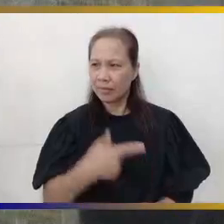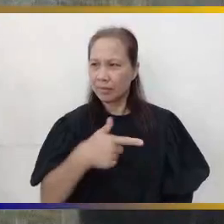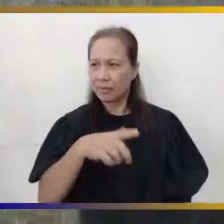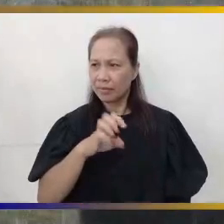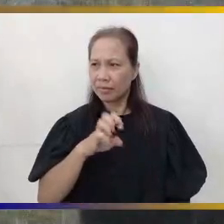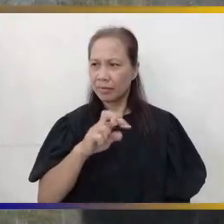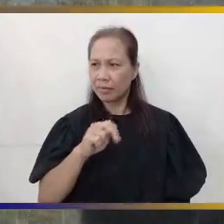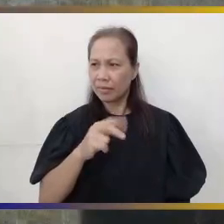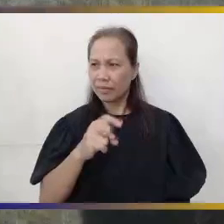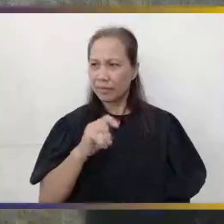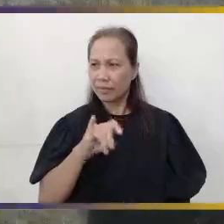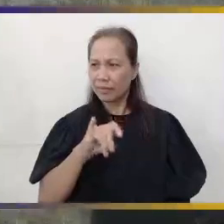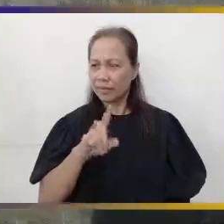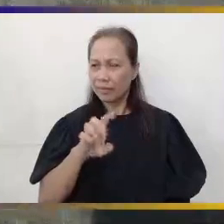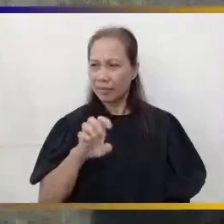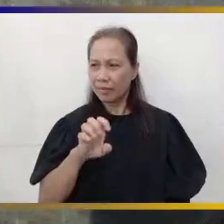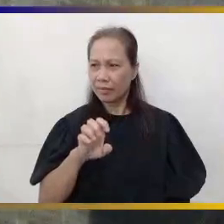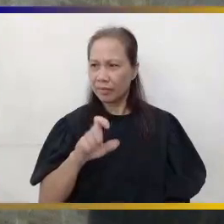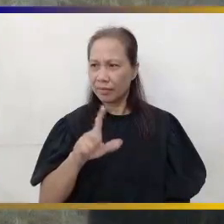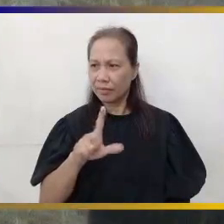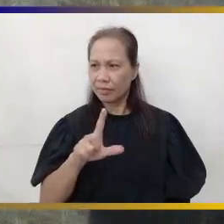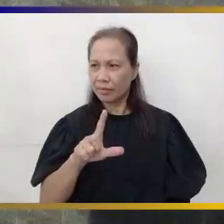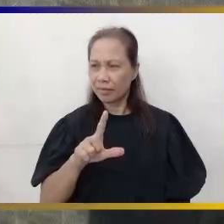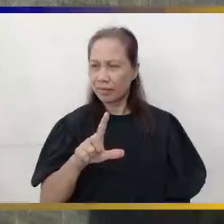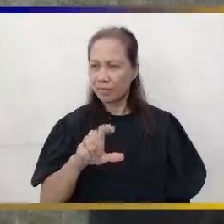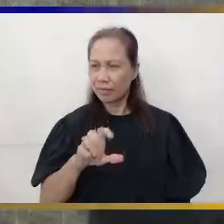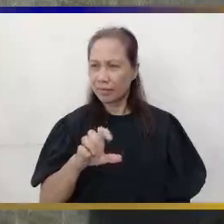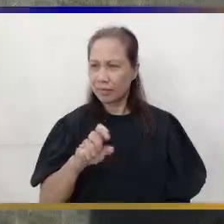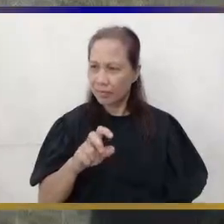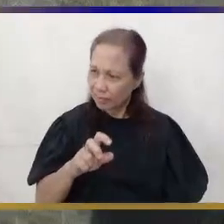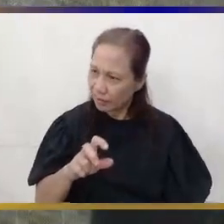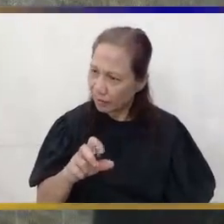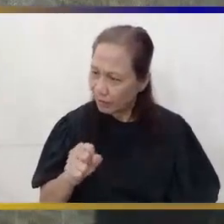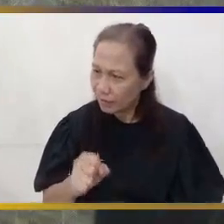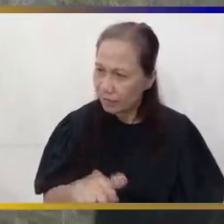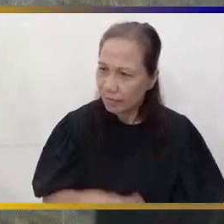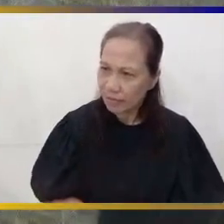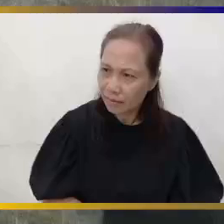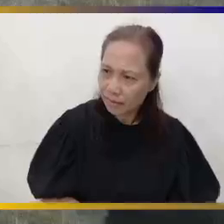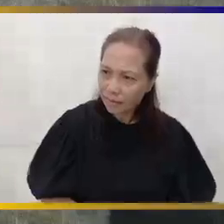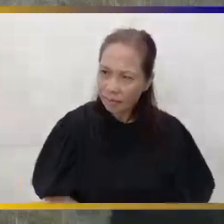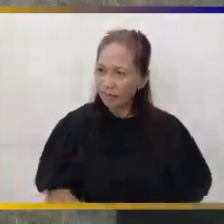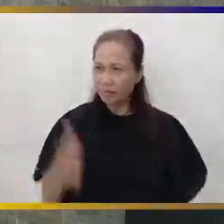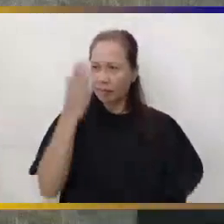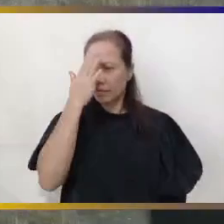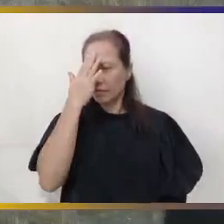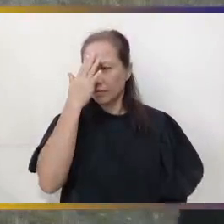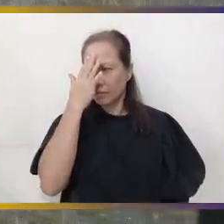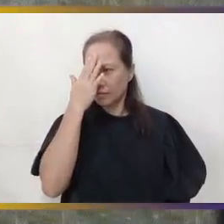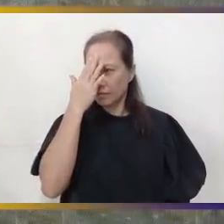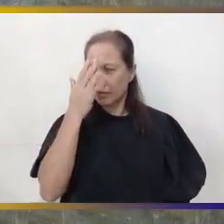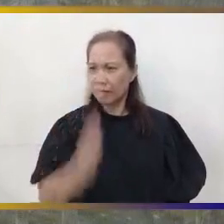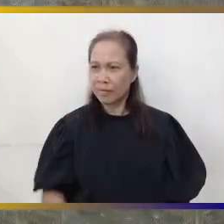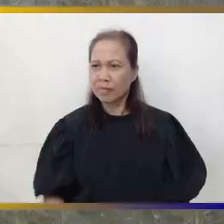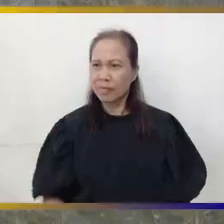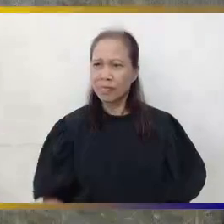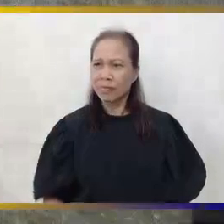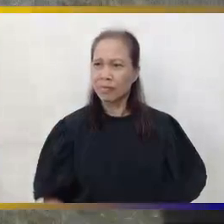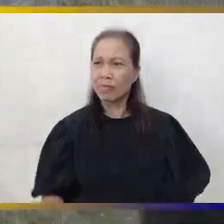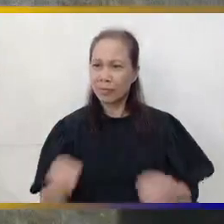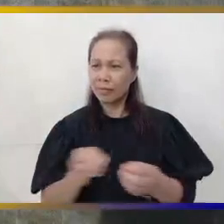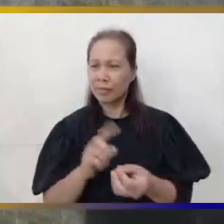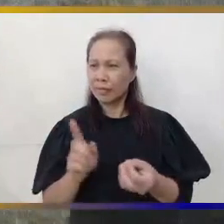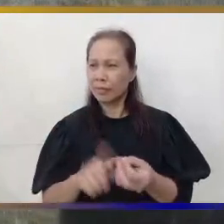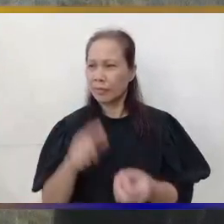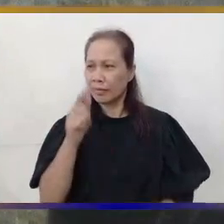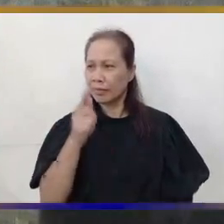diyos-diyosan Kaya totoong ah mga mga israelites na kumikilala sa totoong Diyos see that so you see